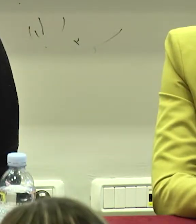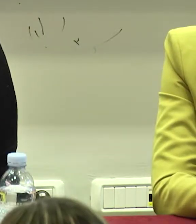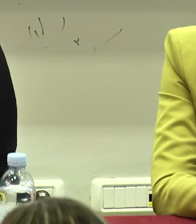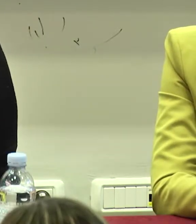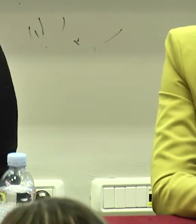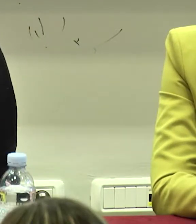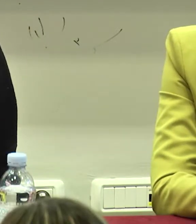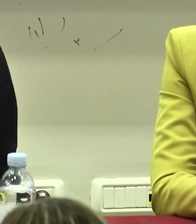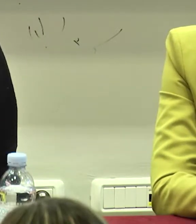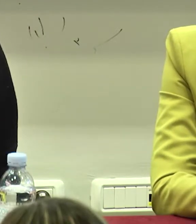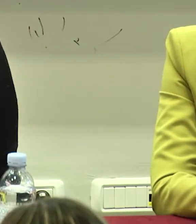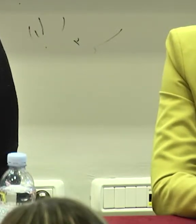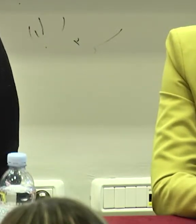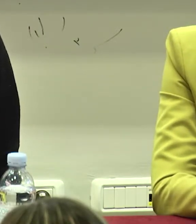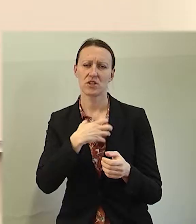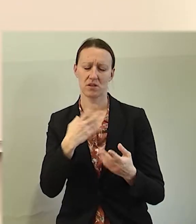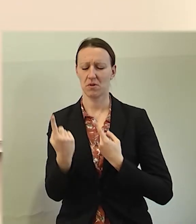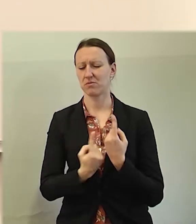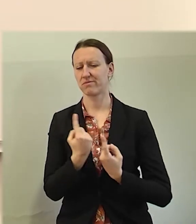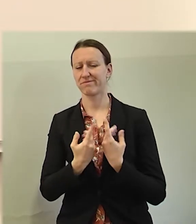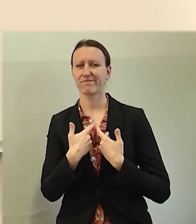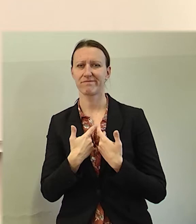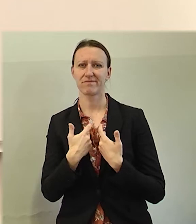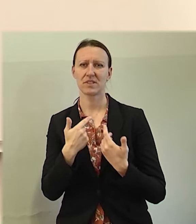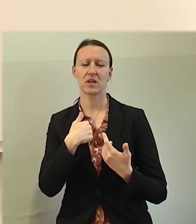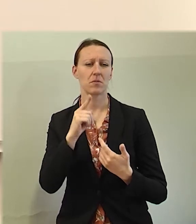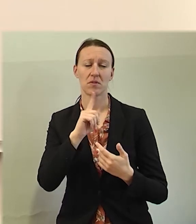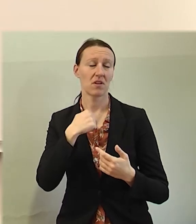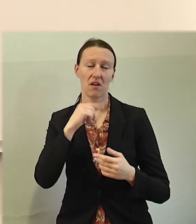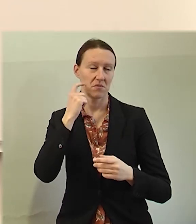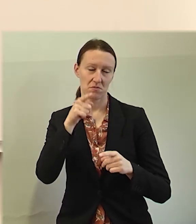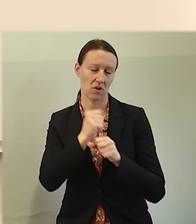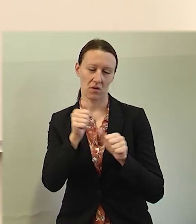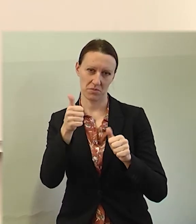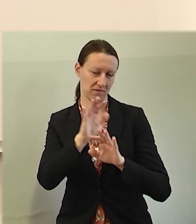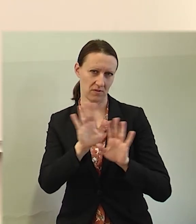godinu. Više o tome donosimo u sutrašnjim vijestima Istre i Kvarnera.